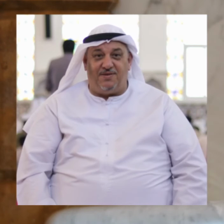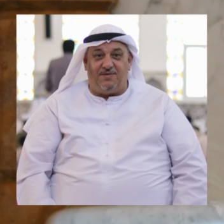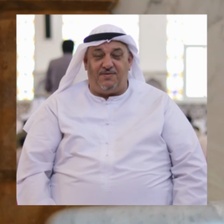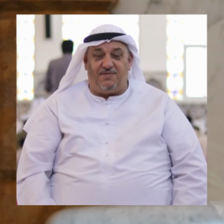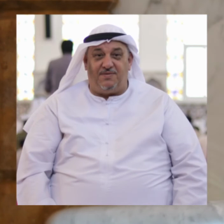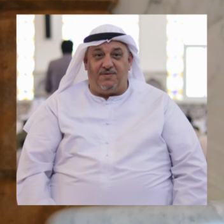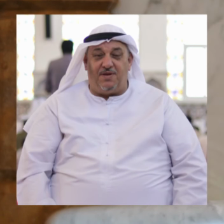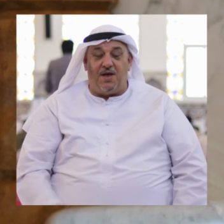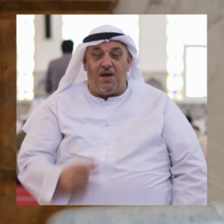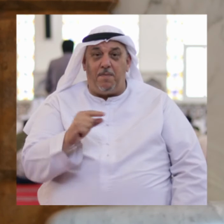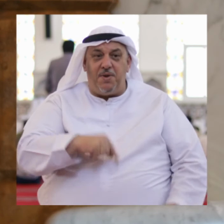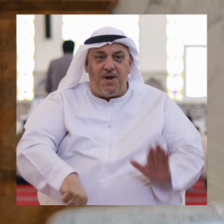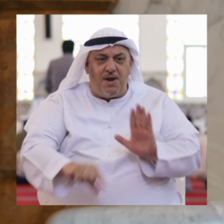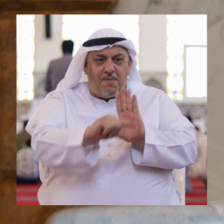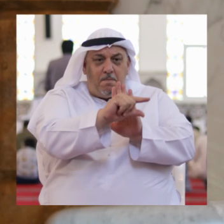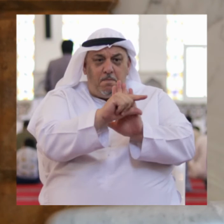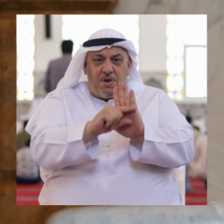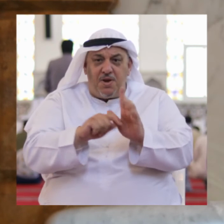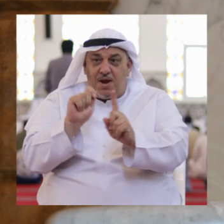اما بعد